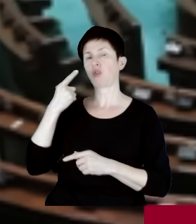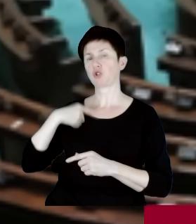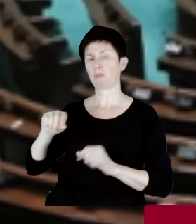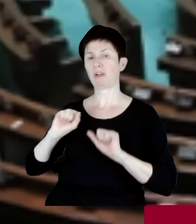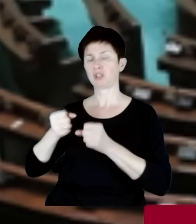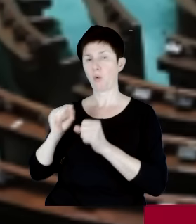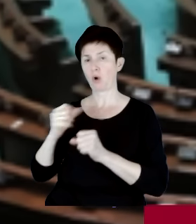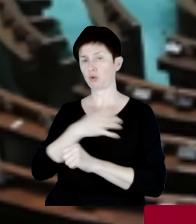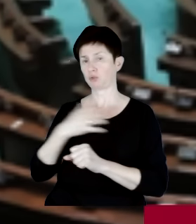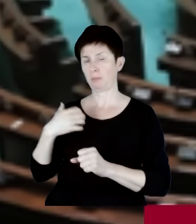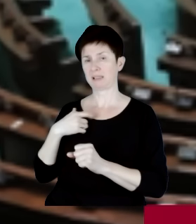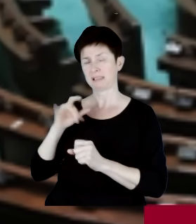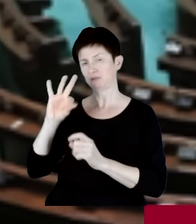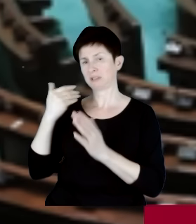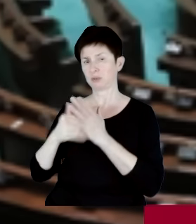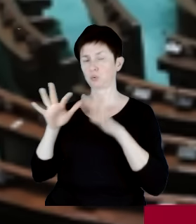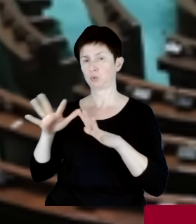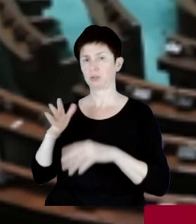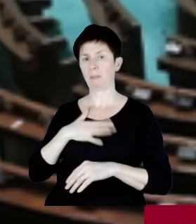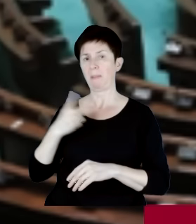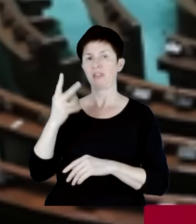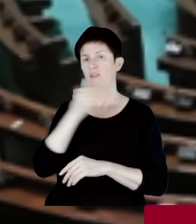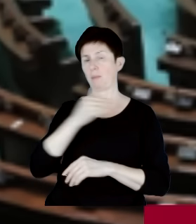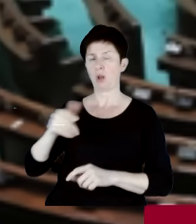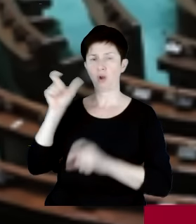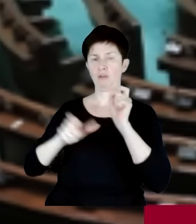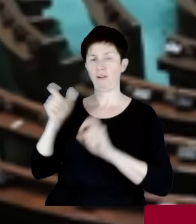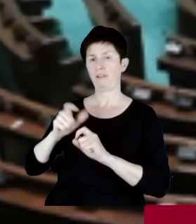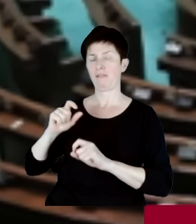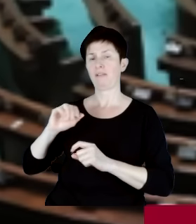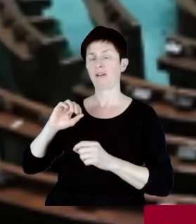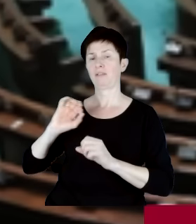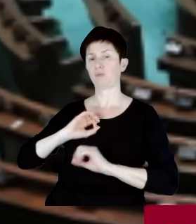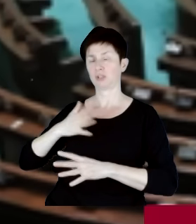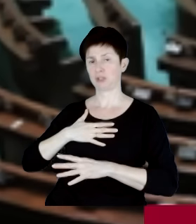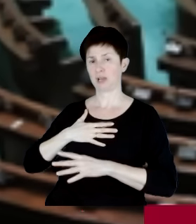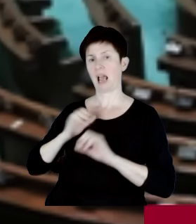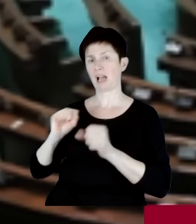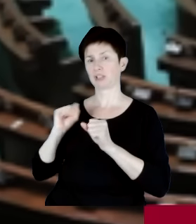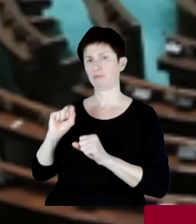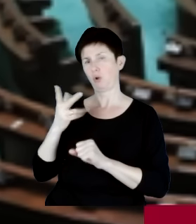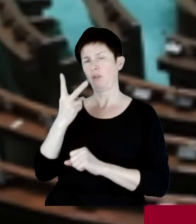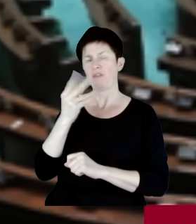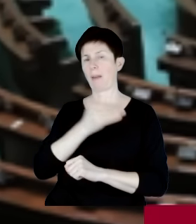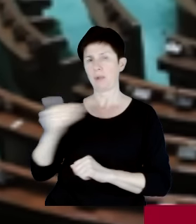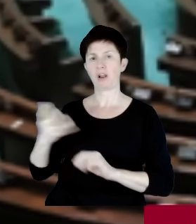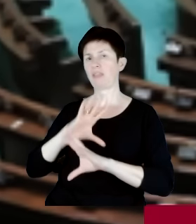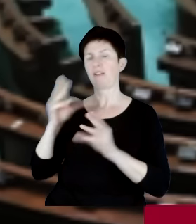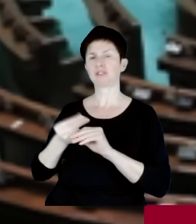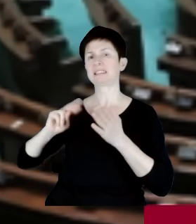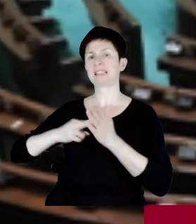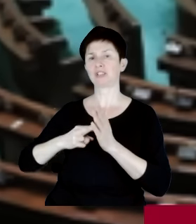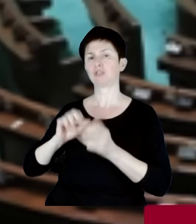A przypomnę, że mamy 2 miliony przedsiębiorców zarejestrowanych w Polsce, ale takich aktywnych, bo nie wszyscy zarejestrowani są aktywni. Około 2